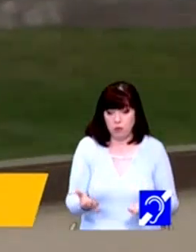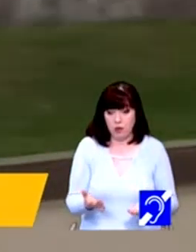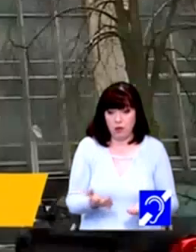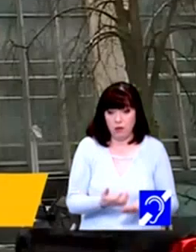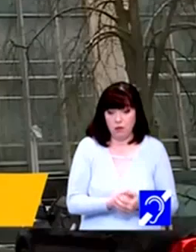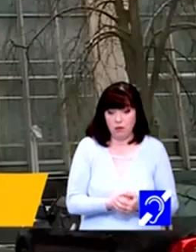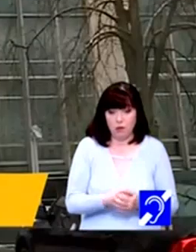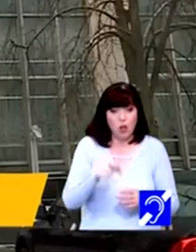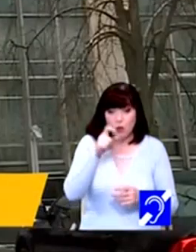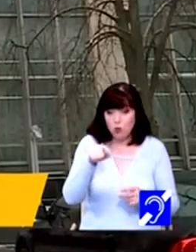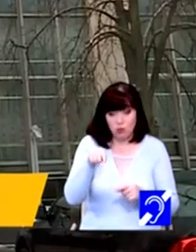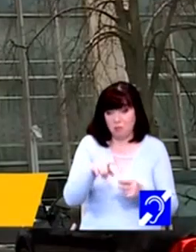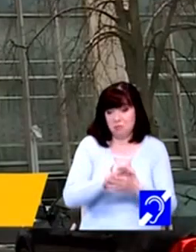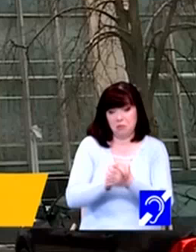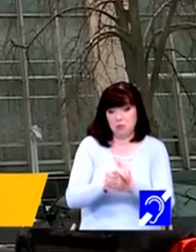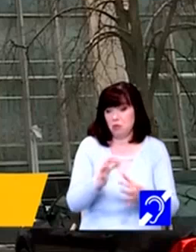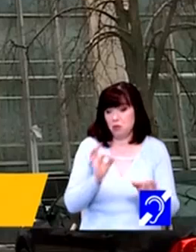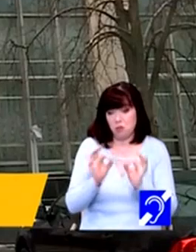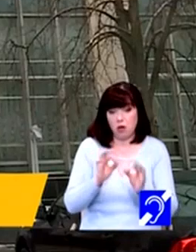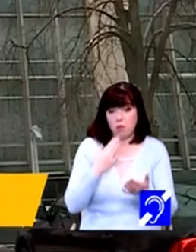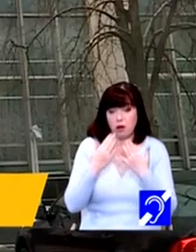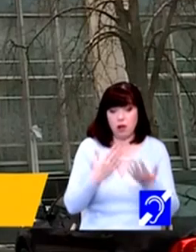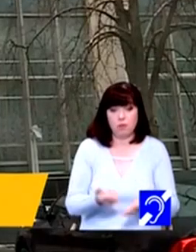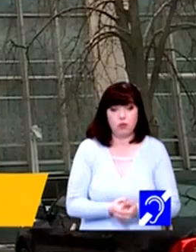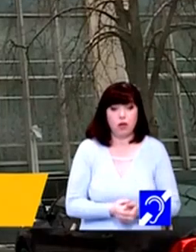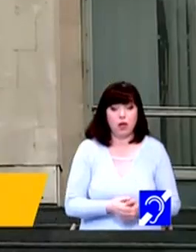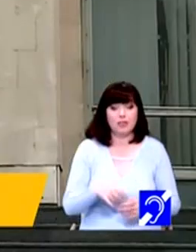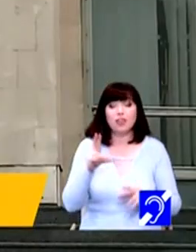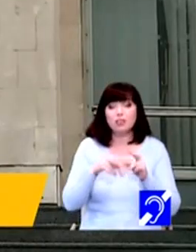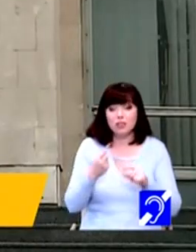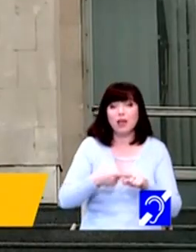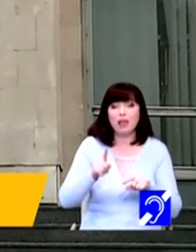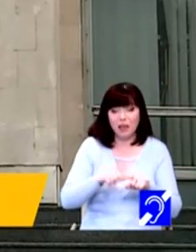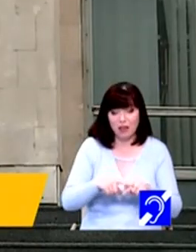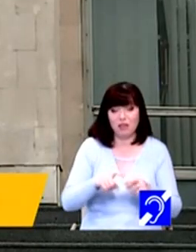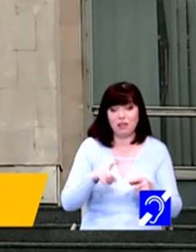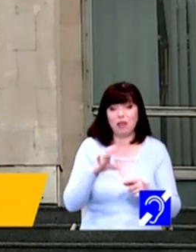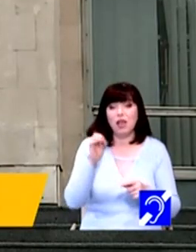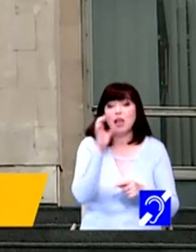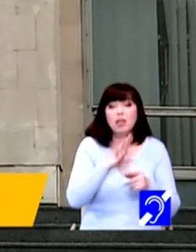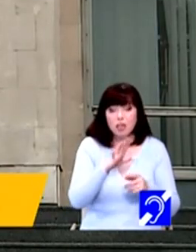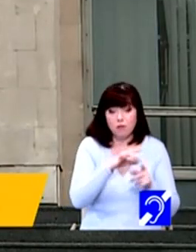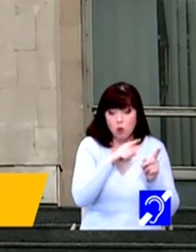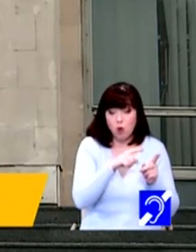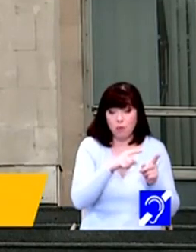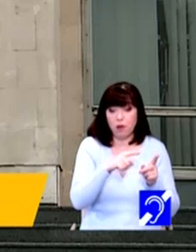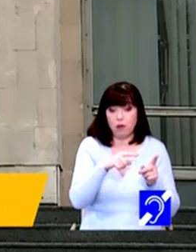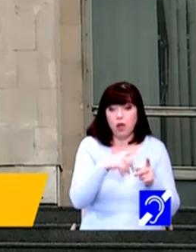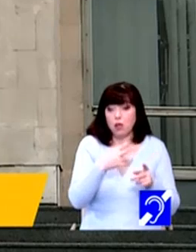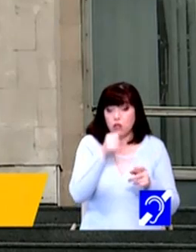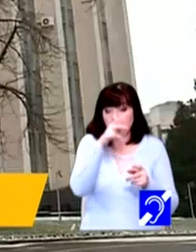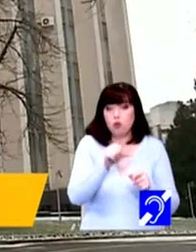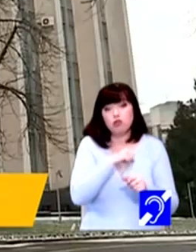de pe ambele maluri ale Nistrului. Depunerea cererii este o procedură coordonată cu partenerii noștri europeni, pentru că nu poți să o depui când